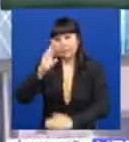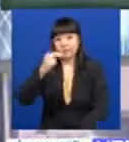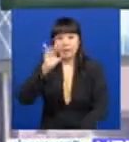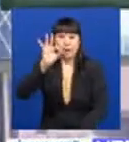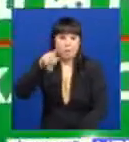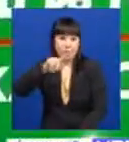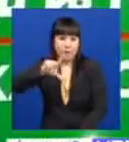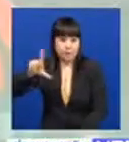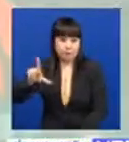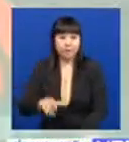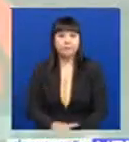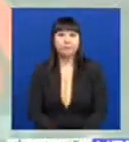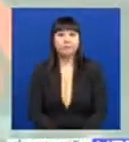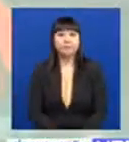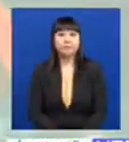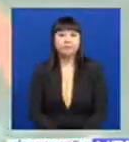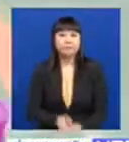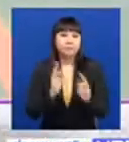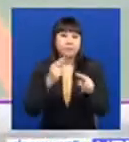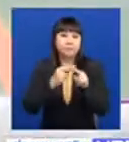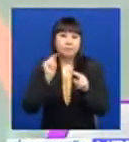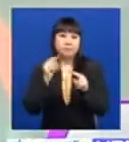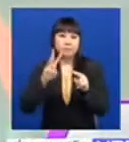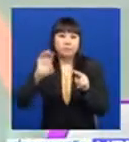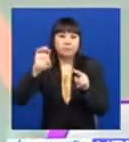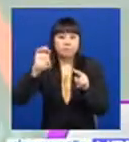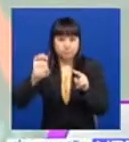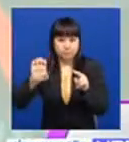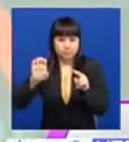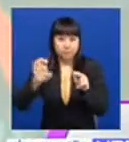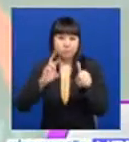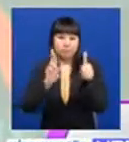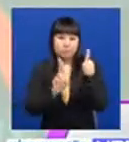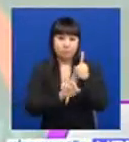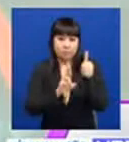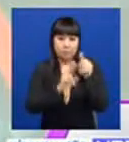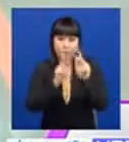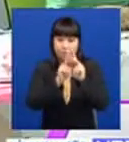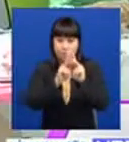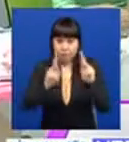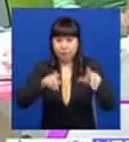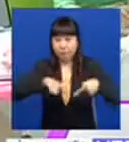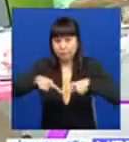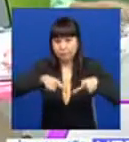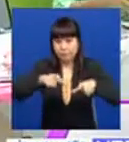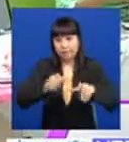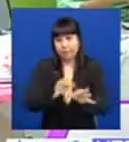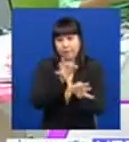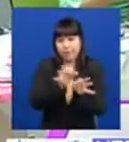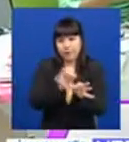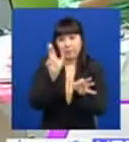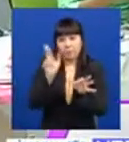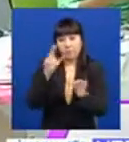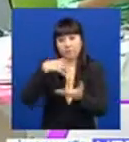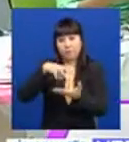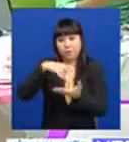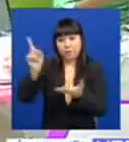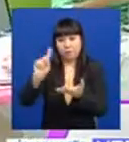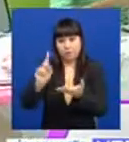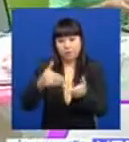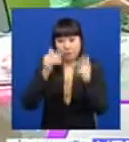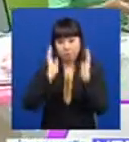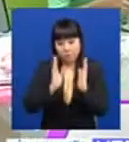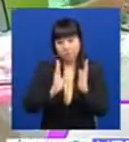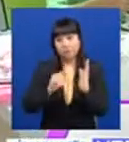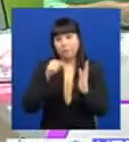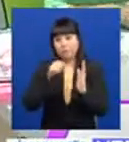ค่ะนายทวีธีระสุนทรวงศ์รองกรรมการผู้จัดการธนาคารกสิกรไทยเปิดเผยว่าลูกค้า